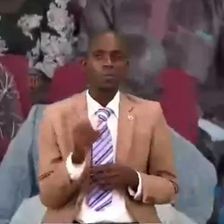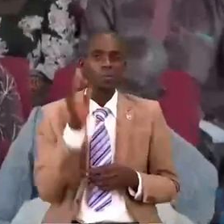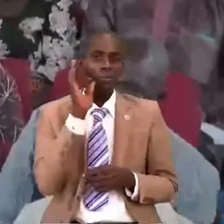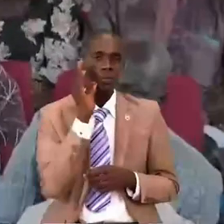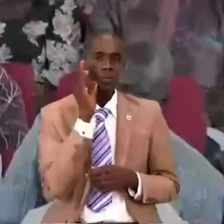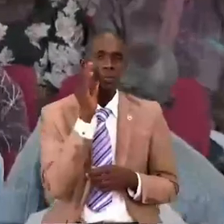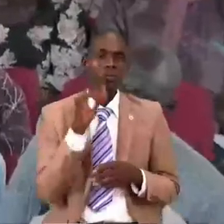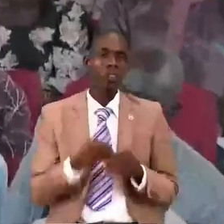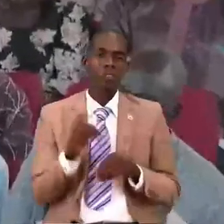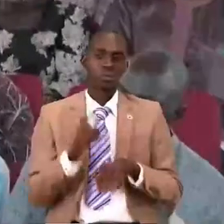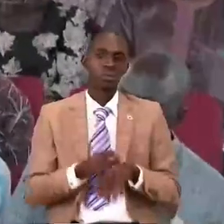point. Et tout ce qu'il fait,